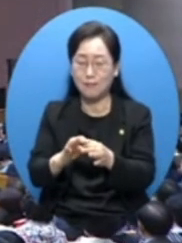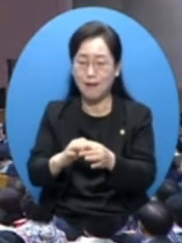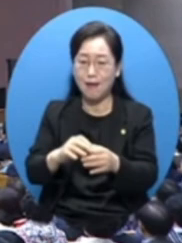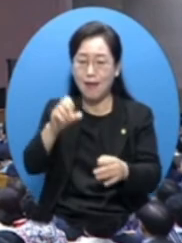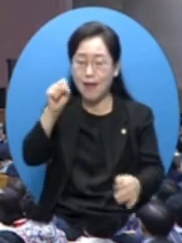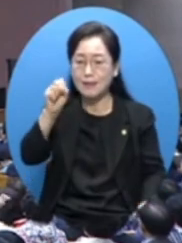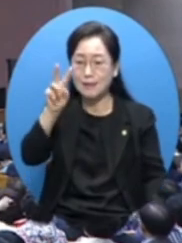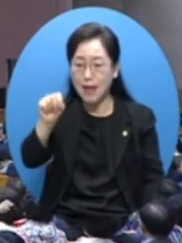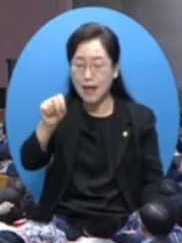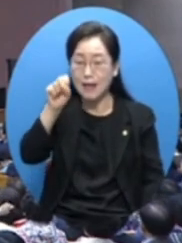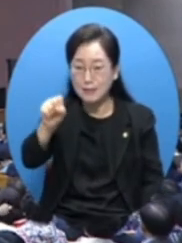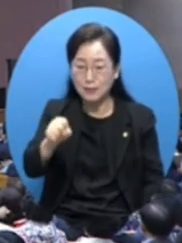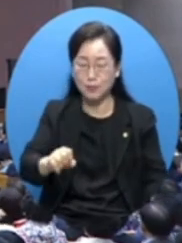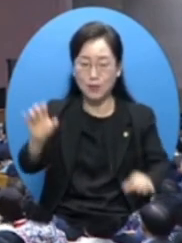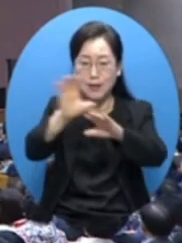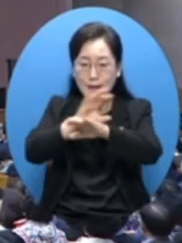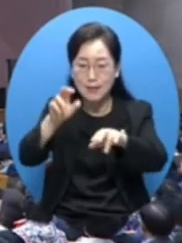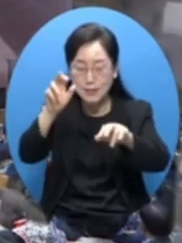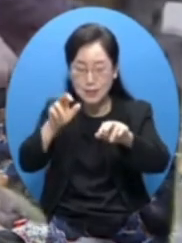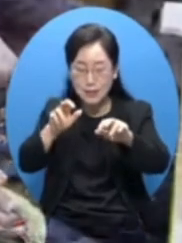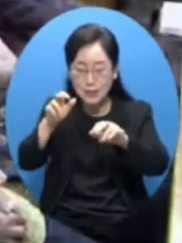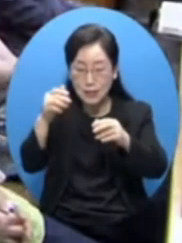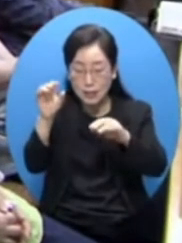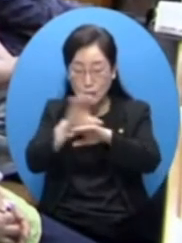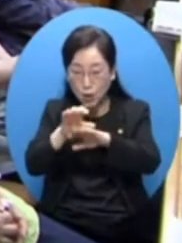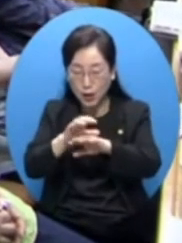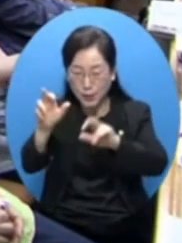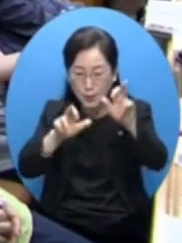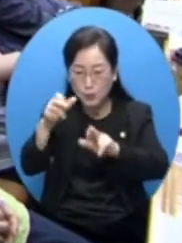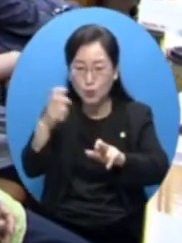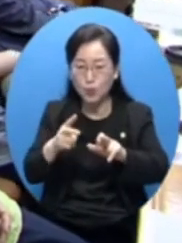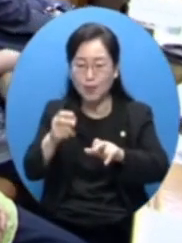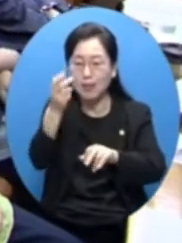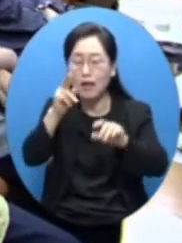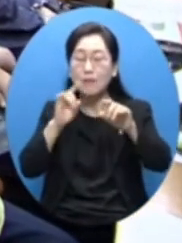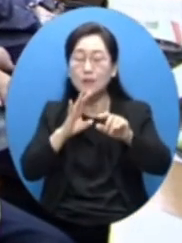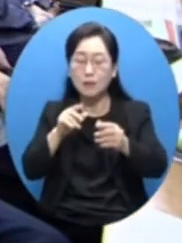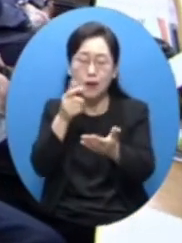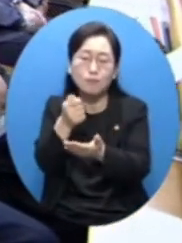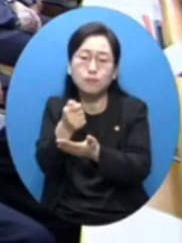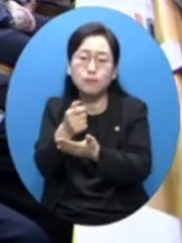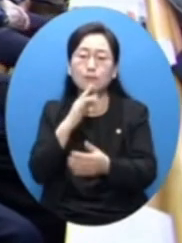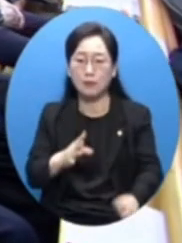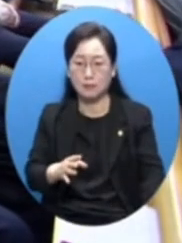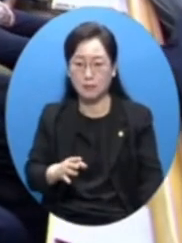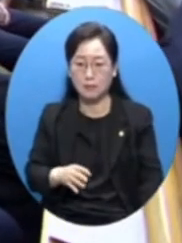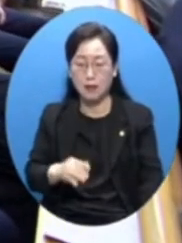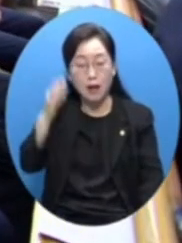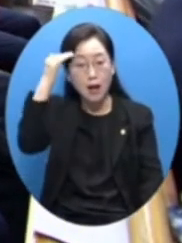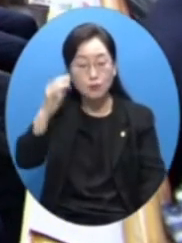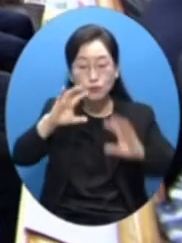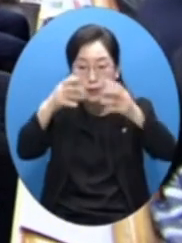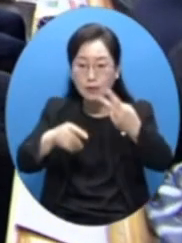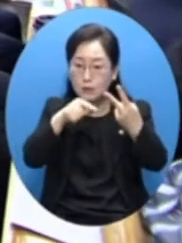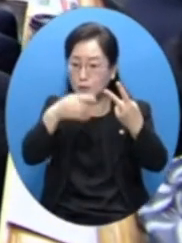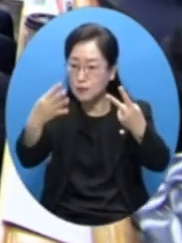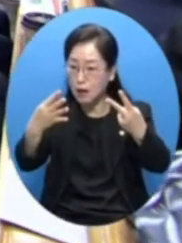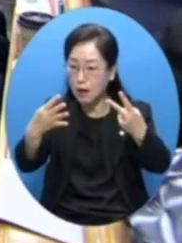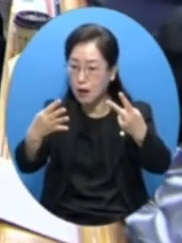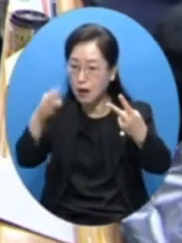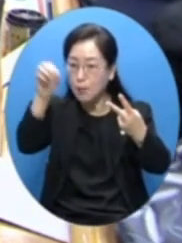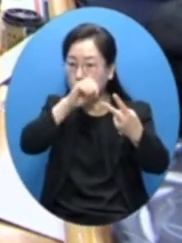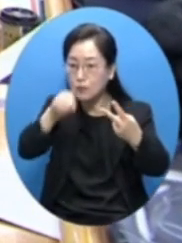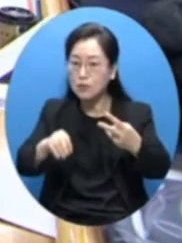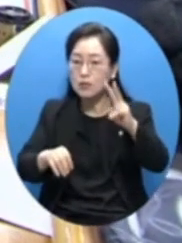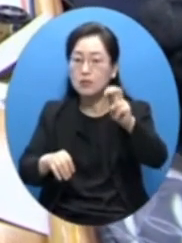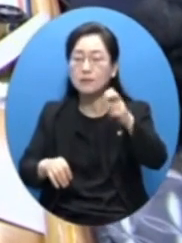SNS나 인터넷, TV에 빠져 사는 사람들입니다. 우리나라 청년들 중에 2.4%인 약 24만 4천 명이 이